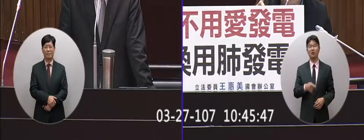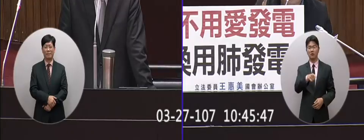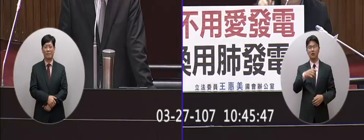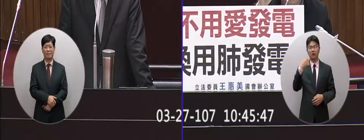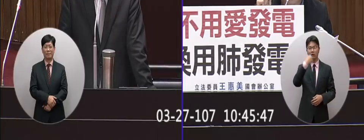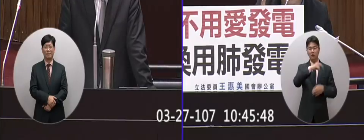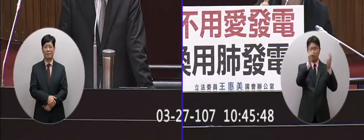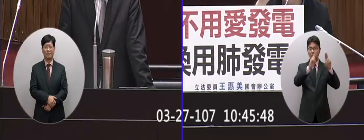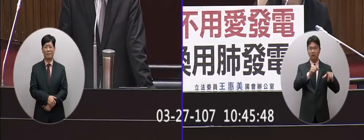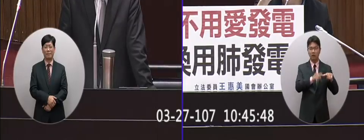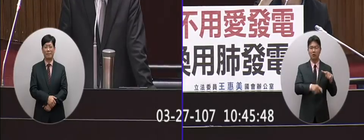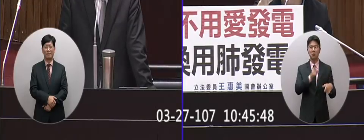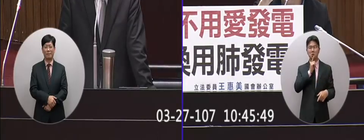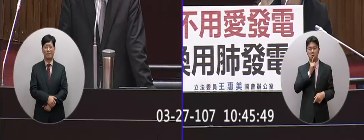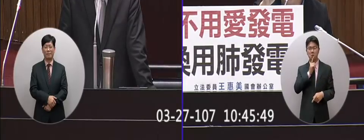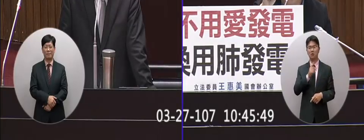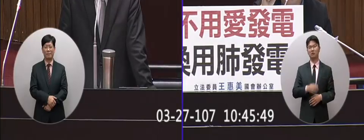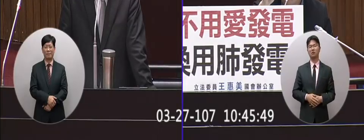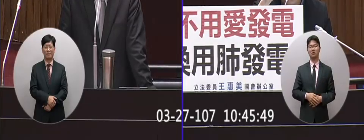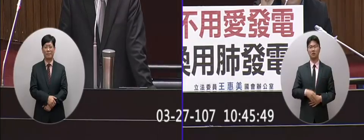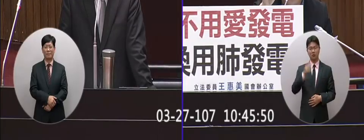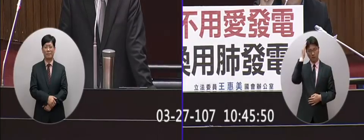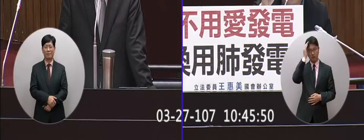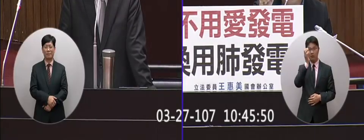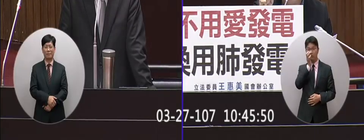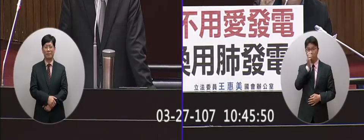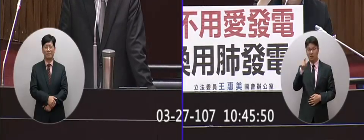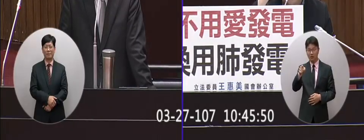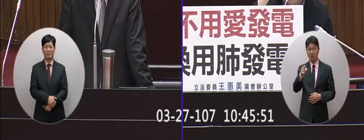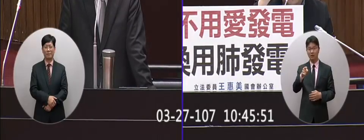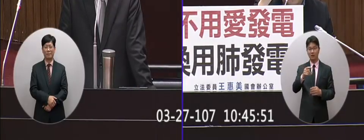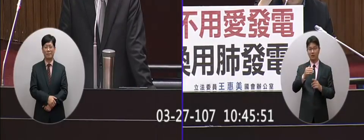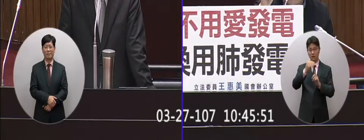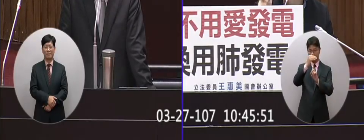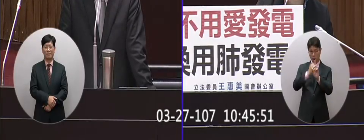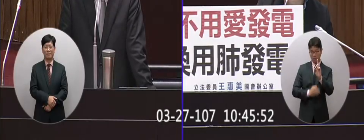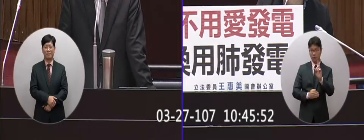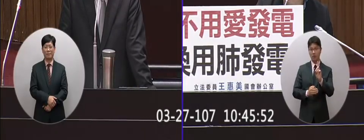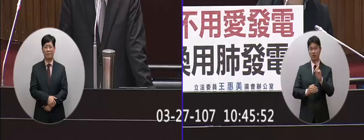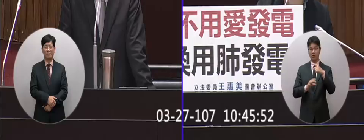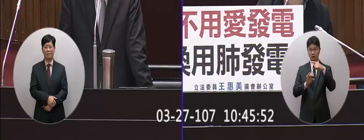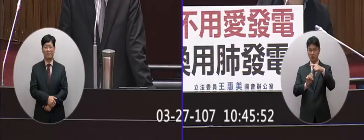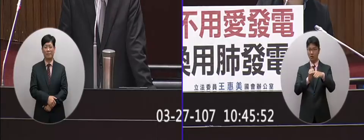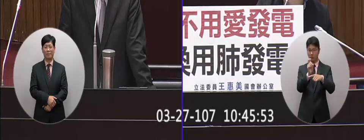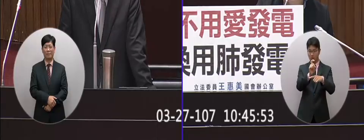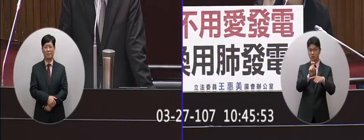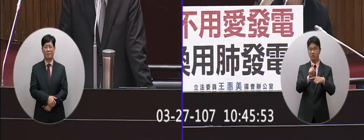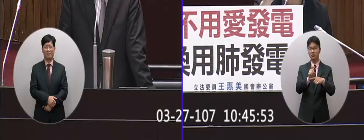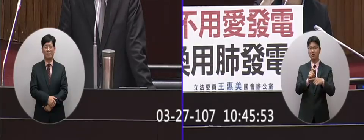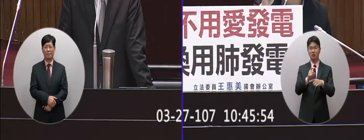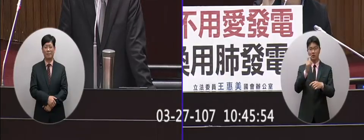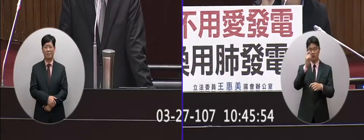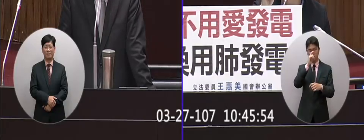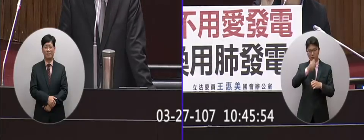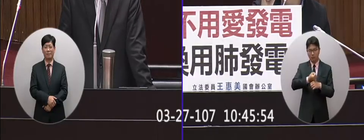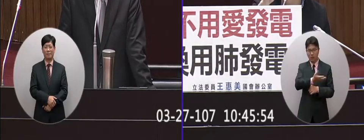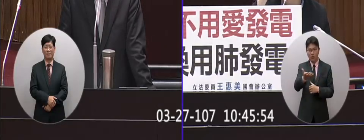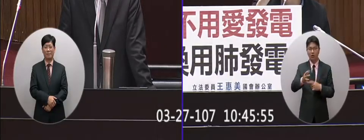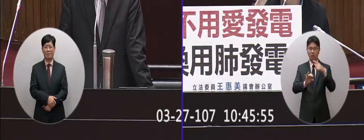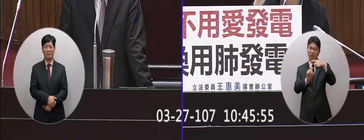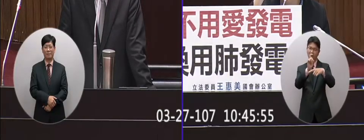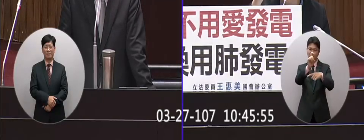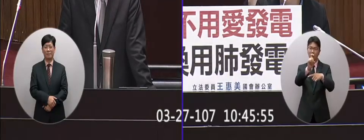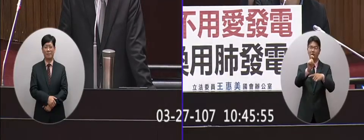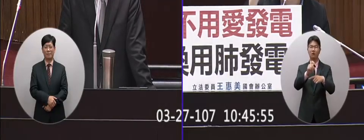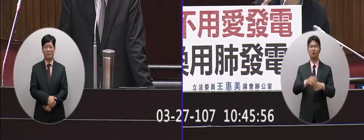台电的说法，可以降低10%的一个所谓的排放量而已，10%而已哦。你